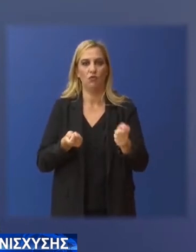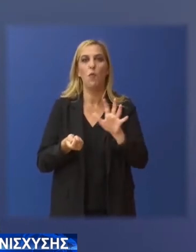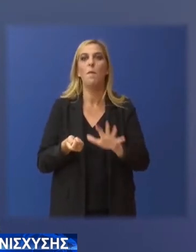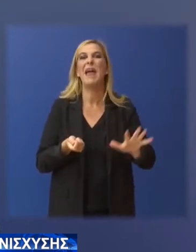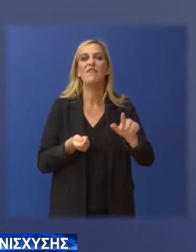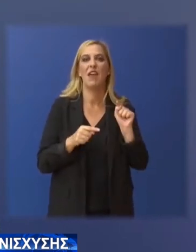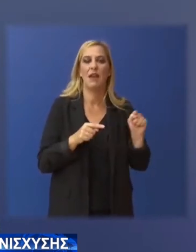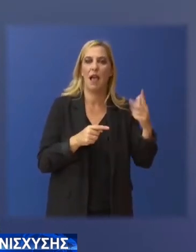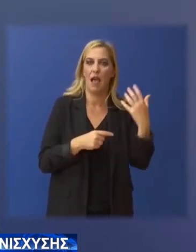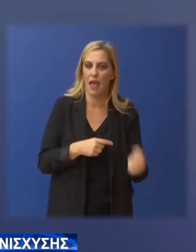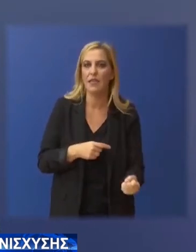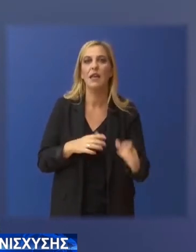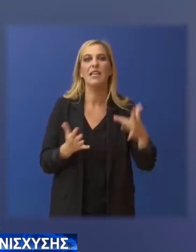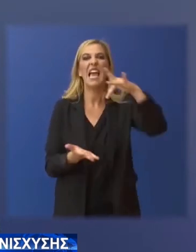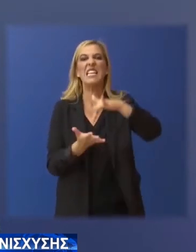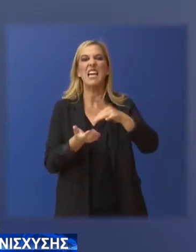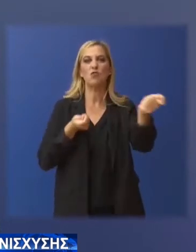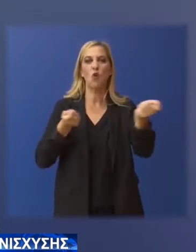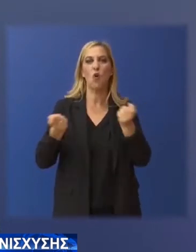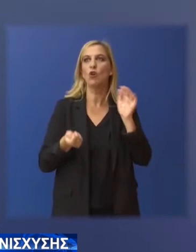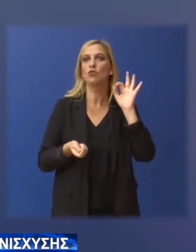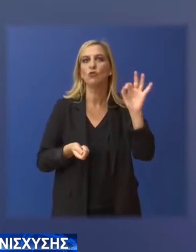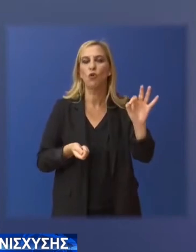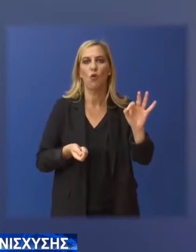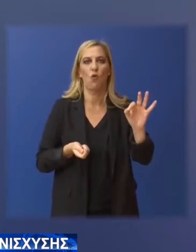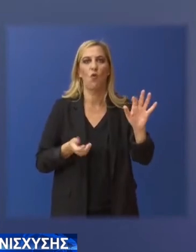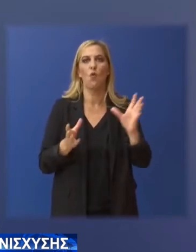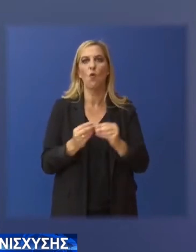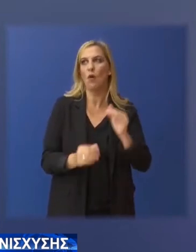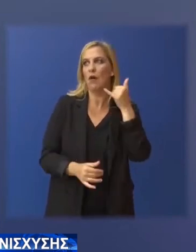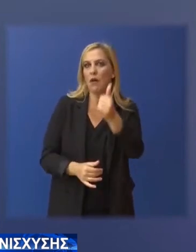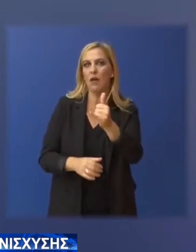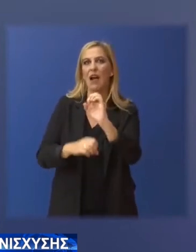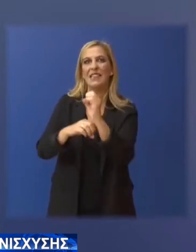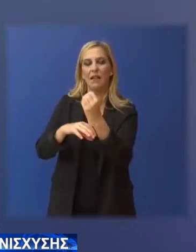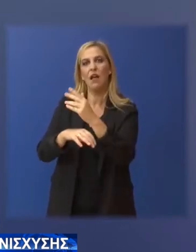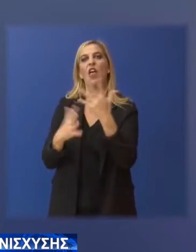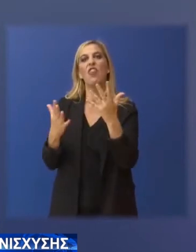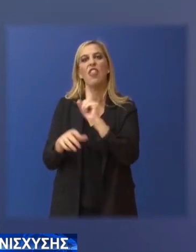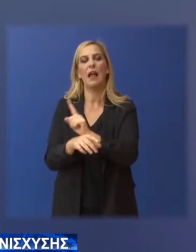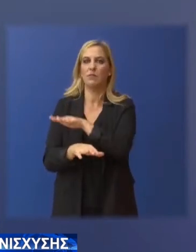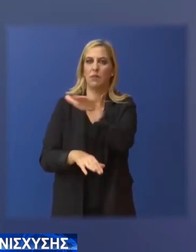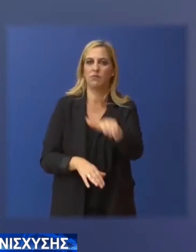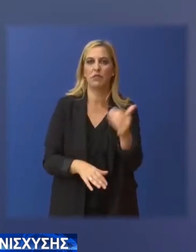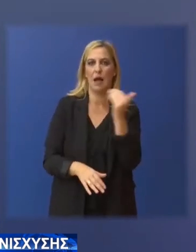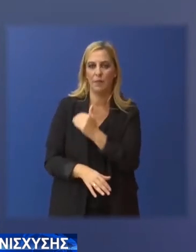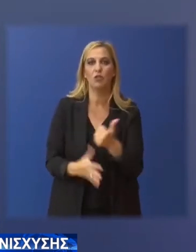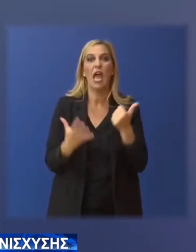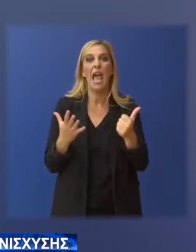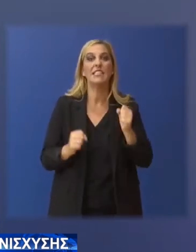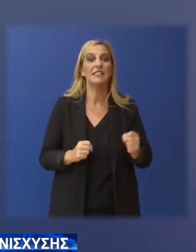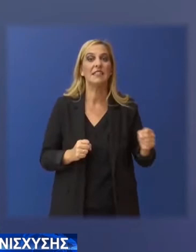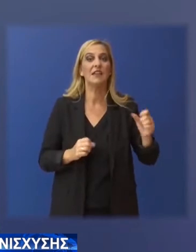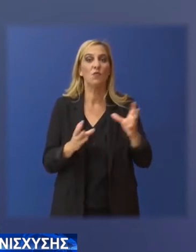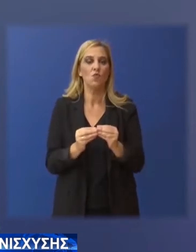δημιουργία πύργου ελέγχου, ώστε η άμεση ανταπόκριση του ΕΚΑΒ στις πόλεις να φτάσει σε 10 λεπτά, τη δημιουργία 6 βάσεων ιατρικών ελικοπτέρων για